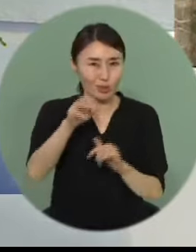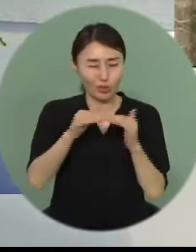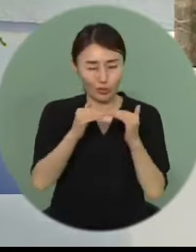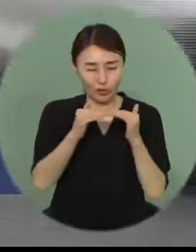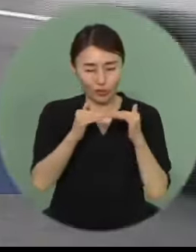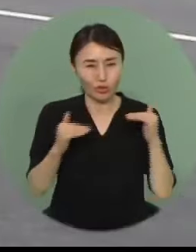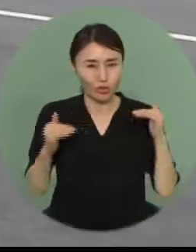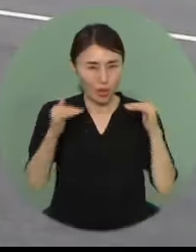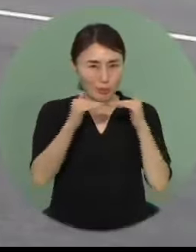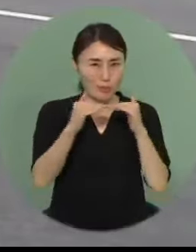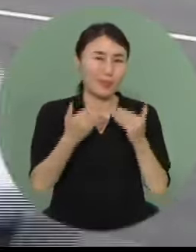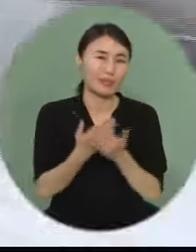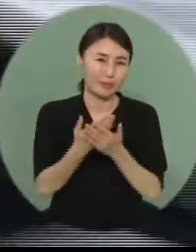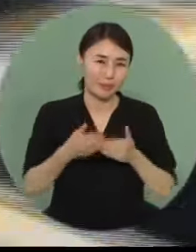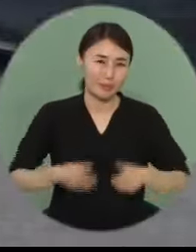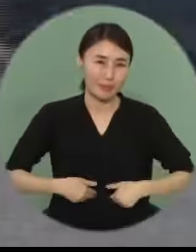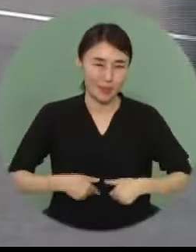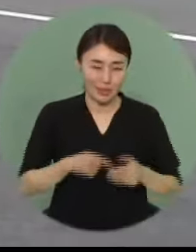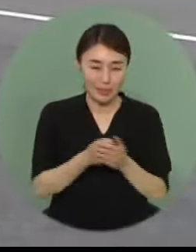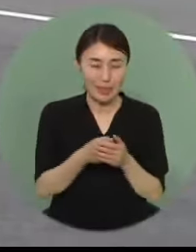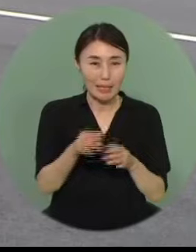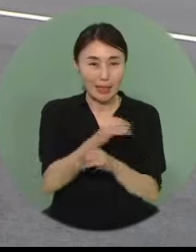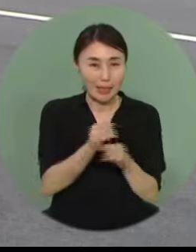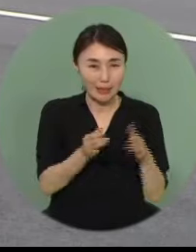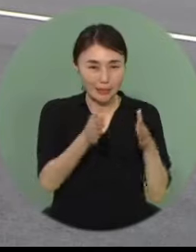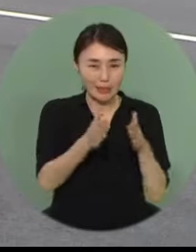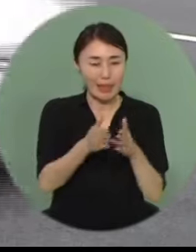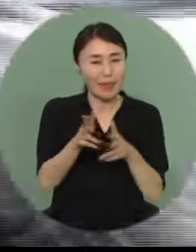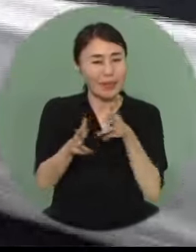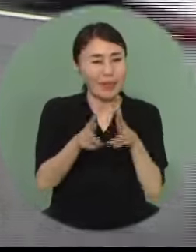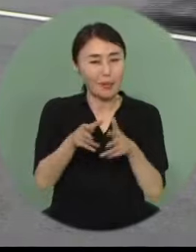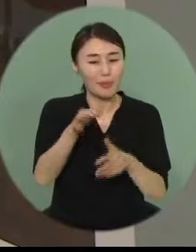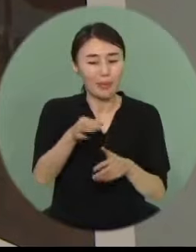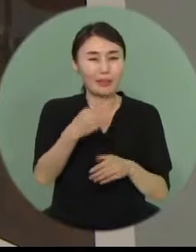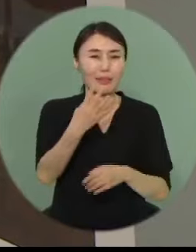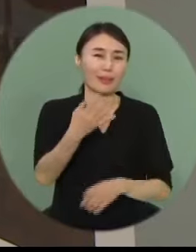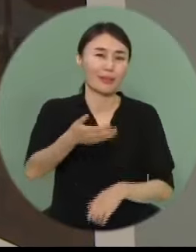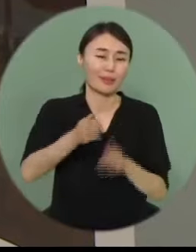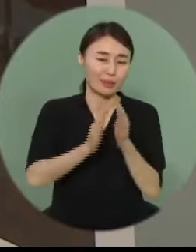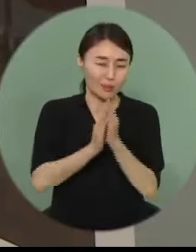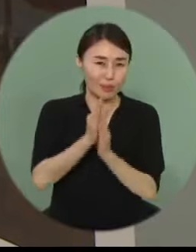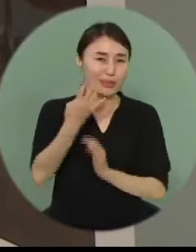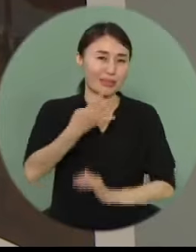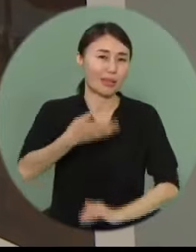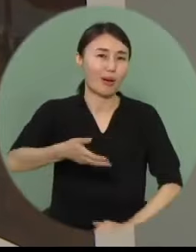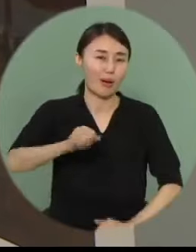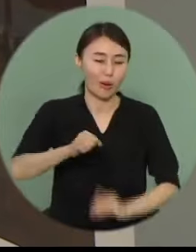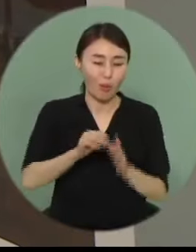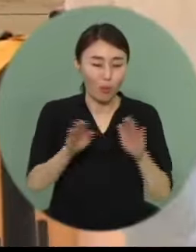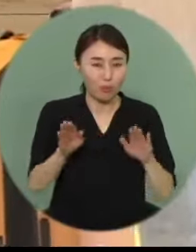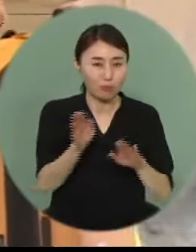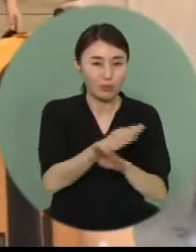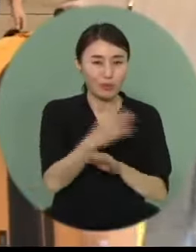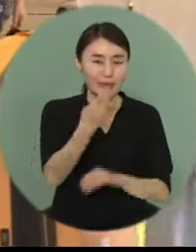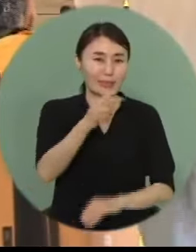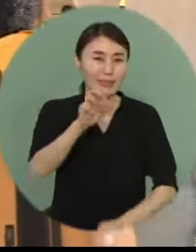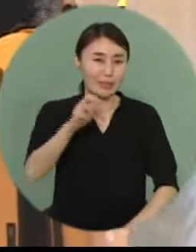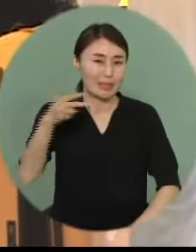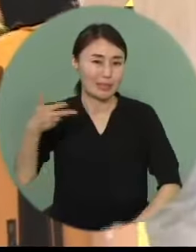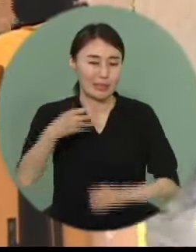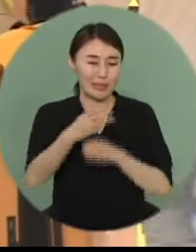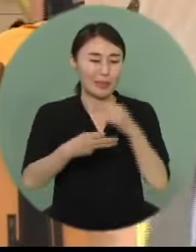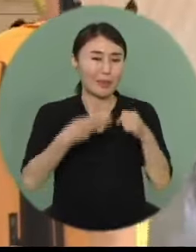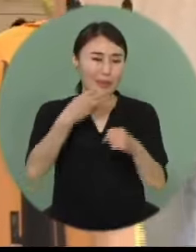균형적인 발전. 신세계 복합개발의 총 사업비는 4조 4천억 원이며 올해부터 2037년까지